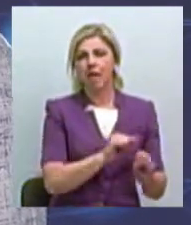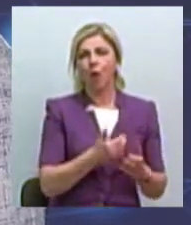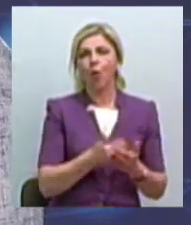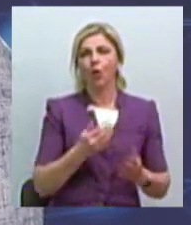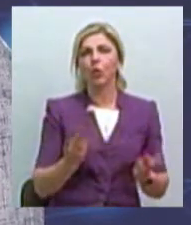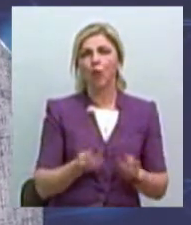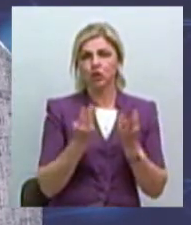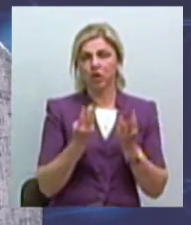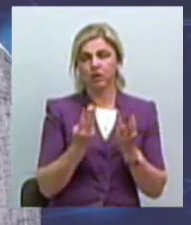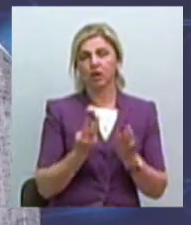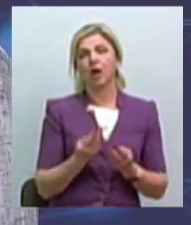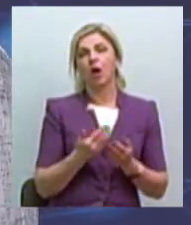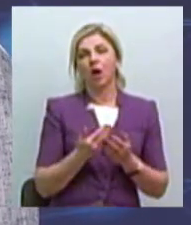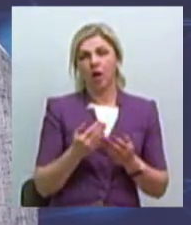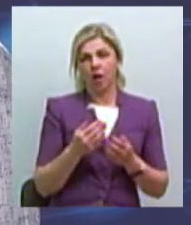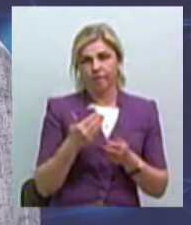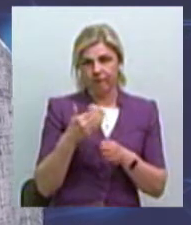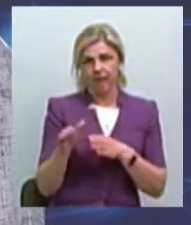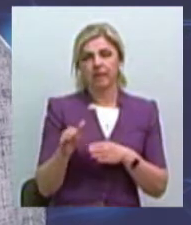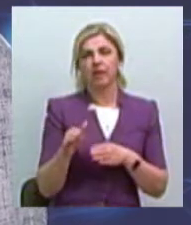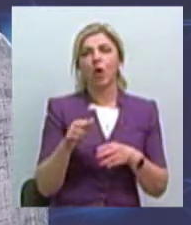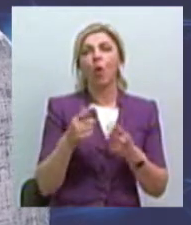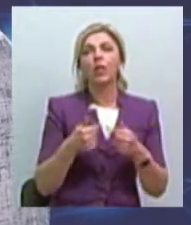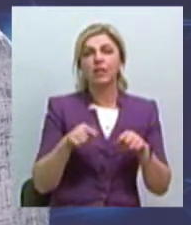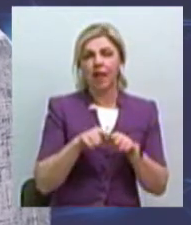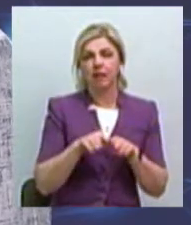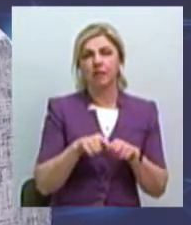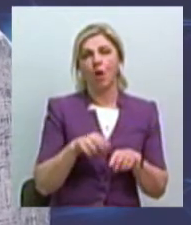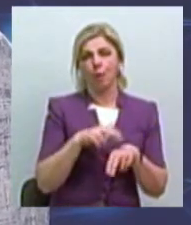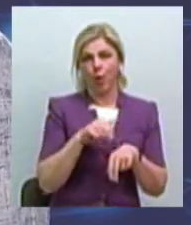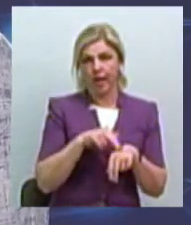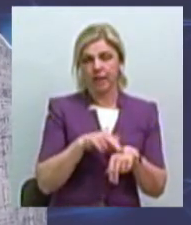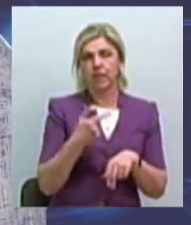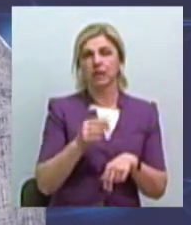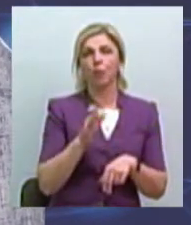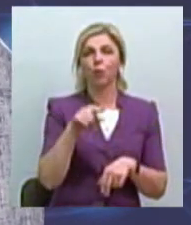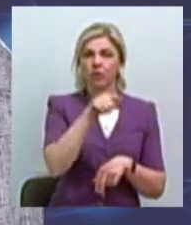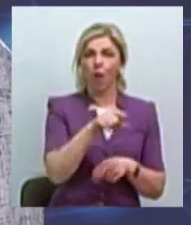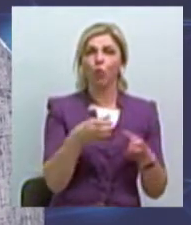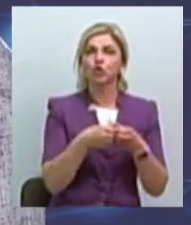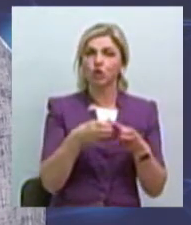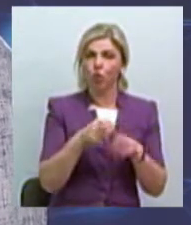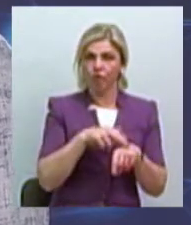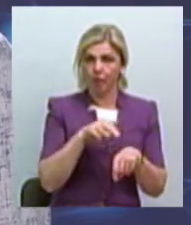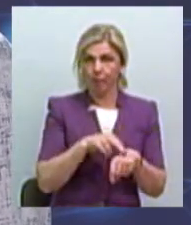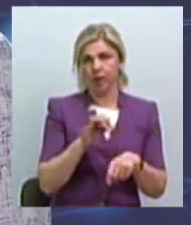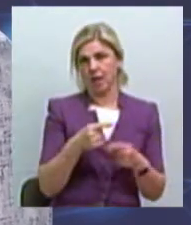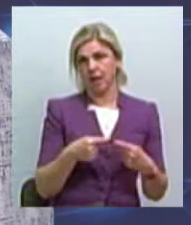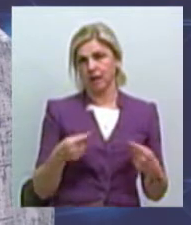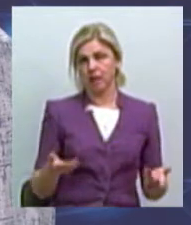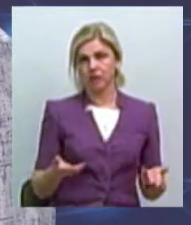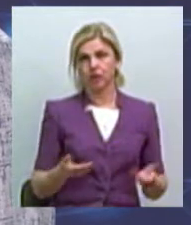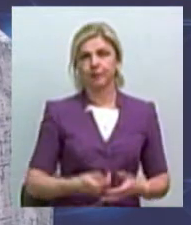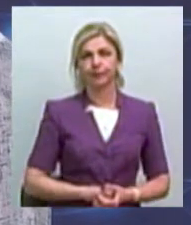пожеж, відділенням поліції. От, там, де в нього буде участковий і так далі. От.